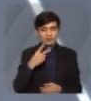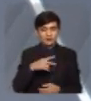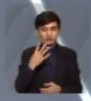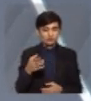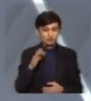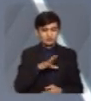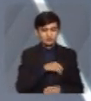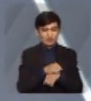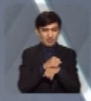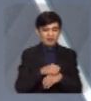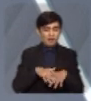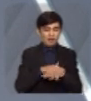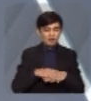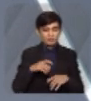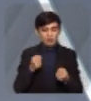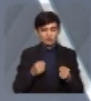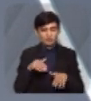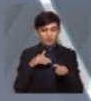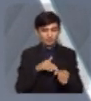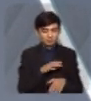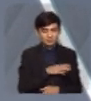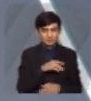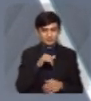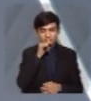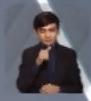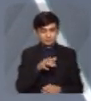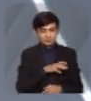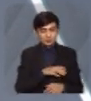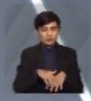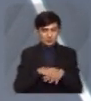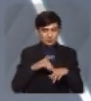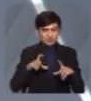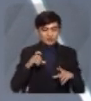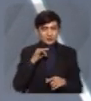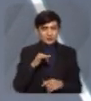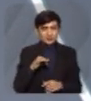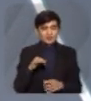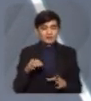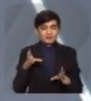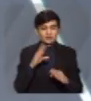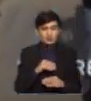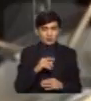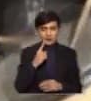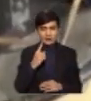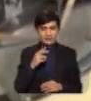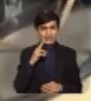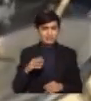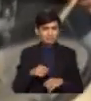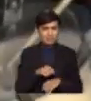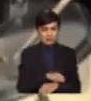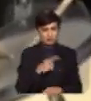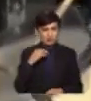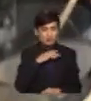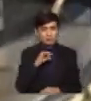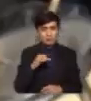коллапсу. В городе не ходил транспорт. Было перекрыто даже движение паромов. В итоге многокилометровые пробки. На них